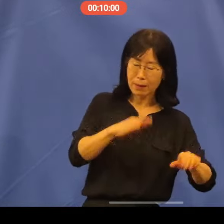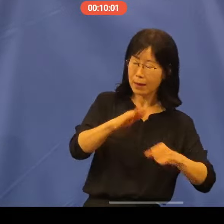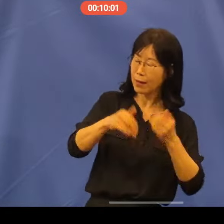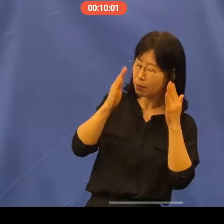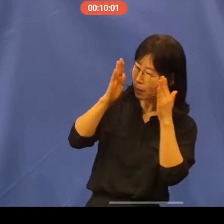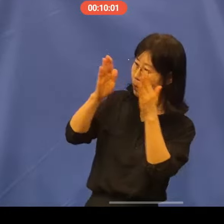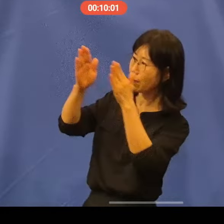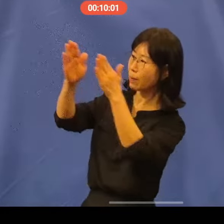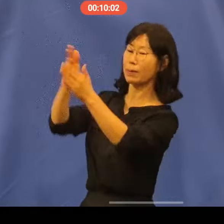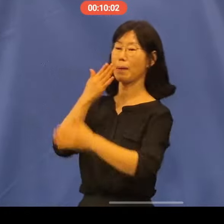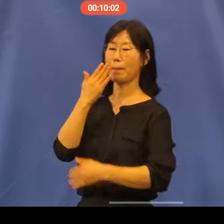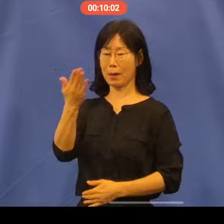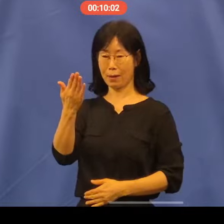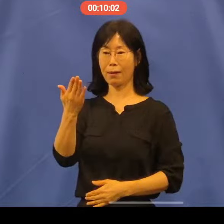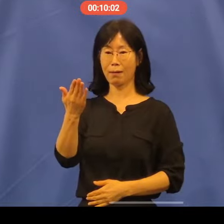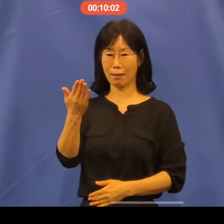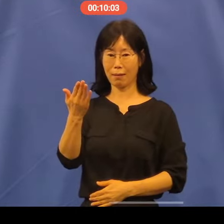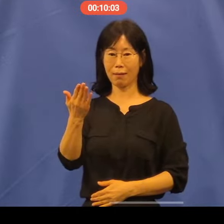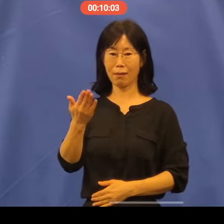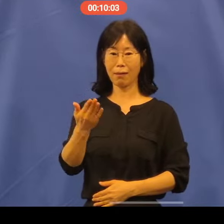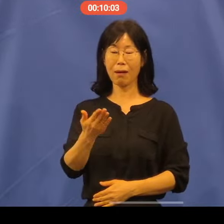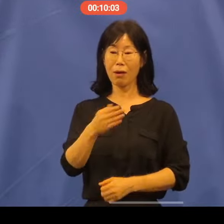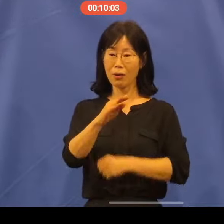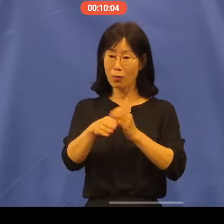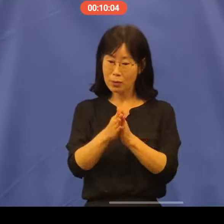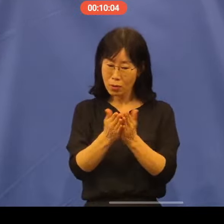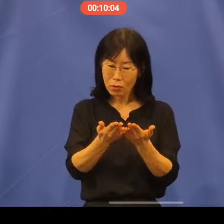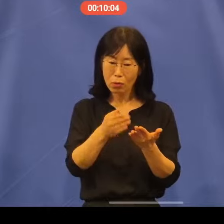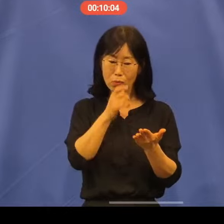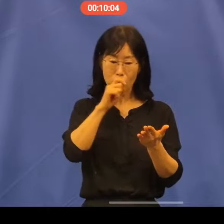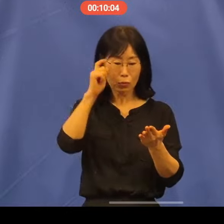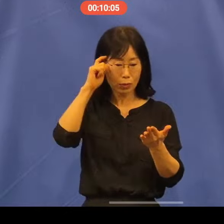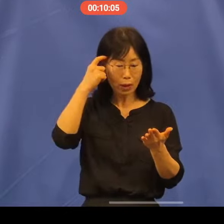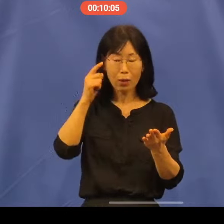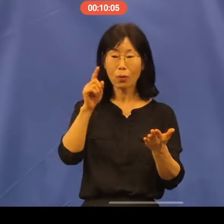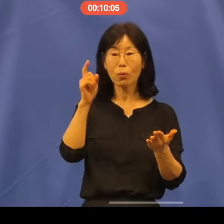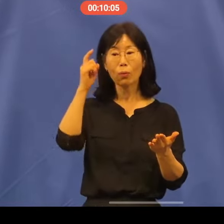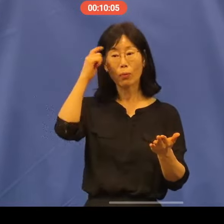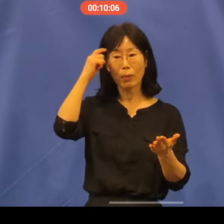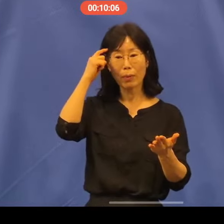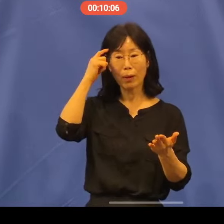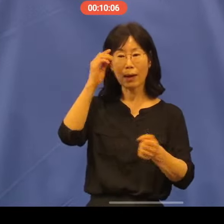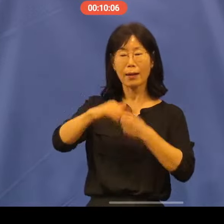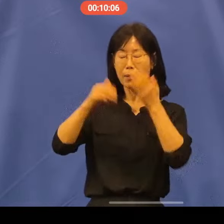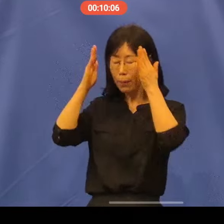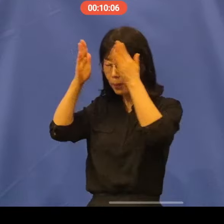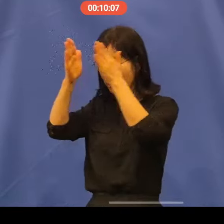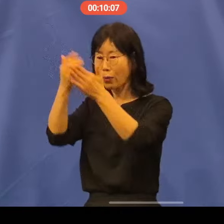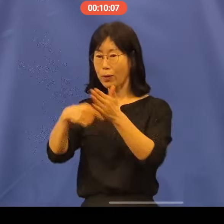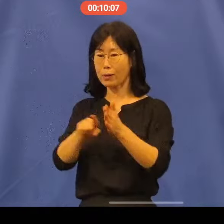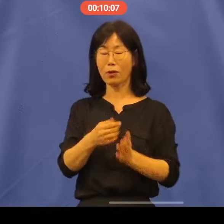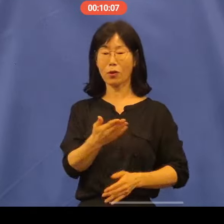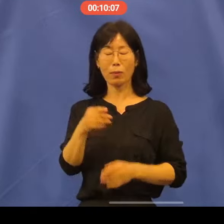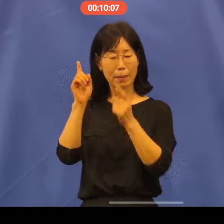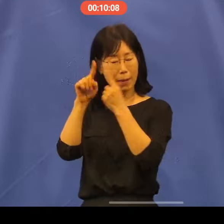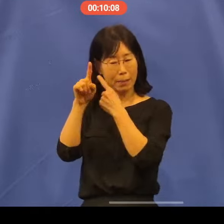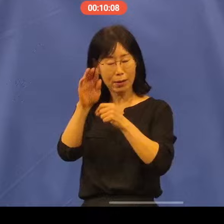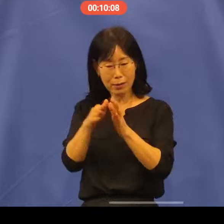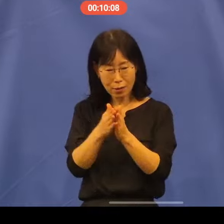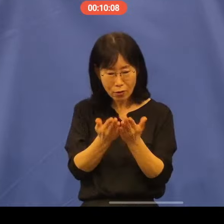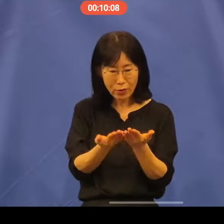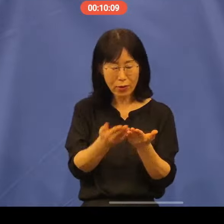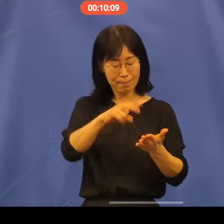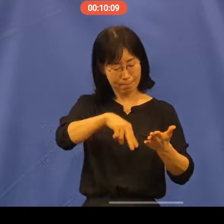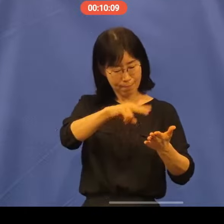굉장히 중요한 작업이에요. 이게 묵상을 왜 하느냐 하면 하나님이 누구시냐. 여러분 우리 매일 성경을 가지고 여러분들 매일 큐티 할